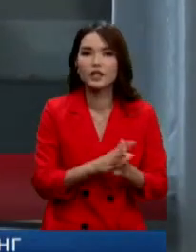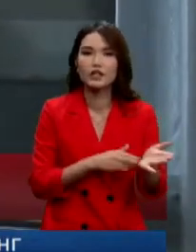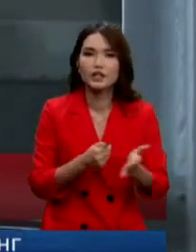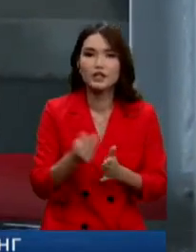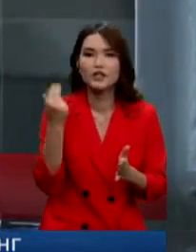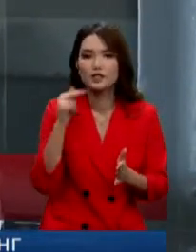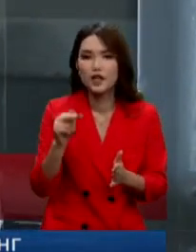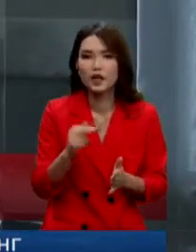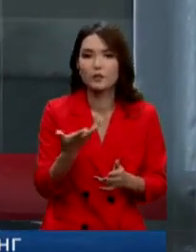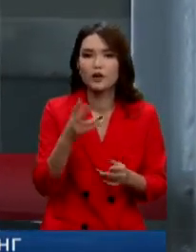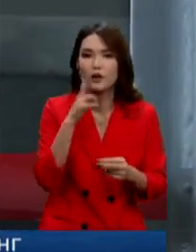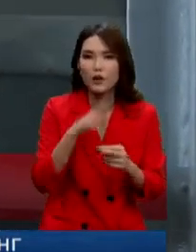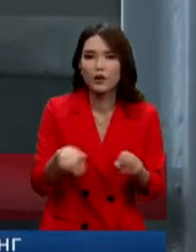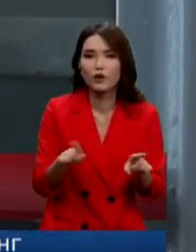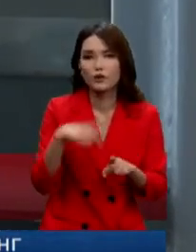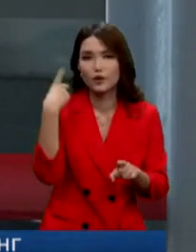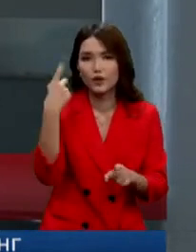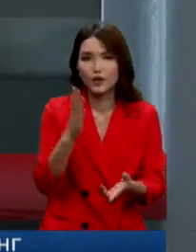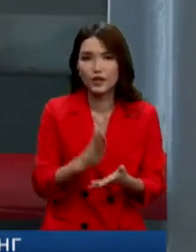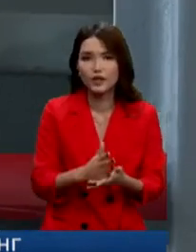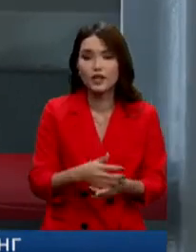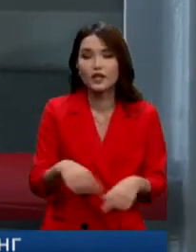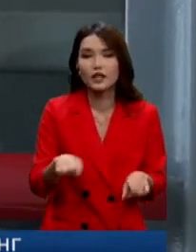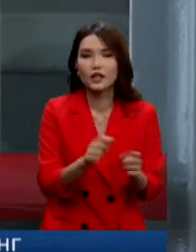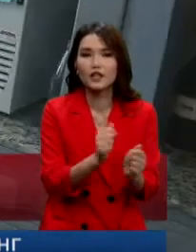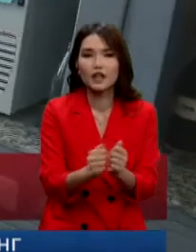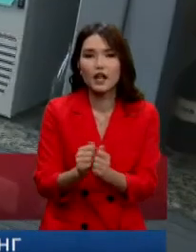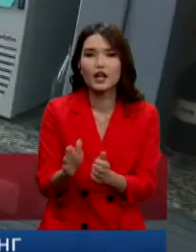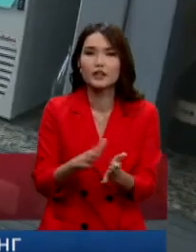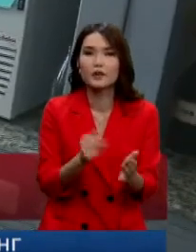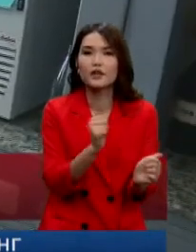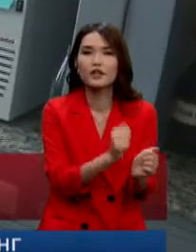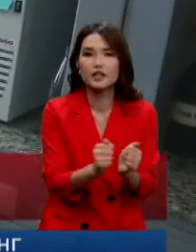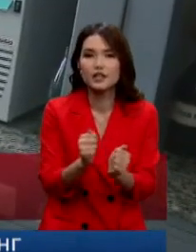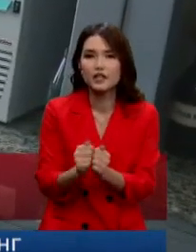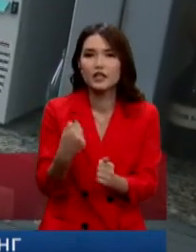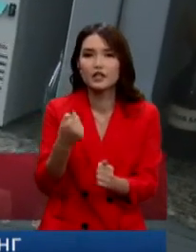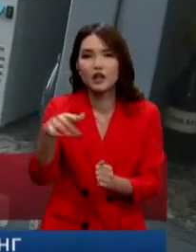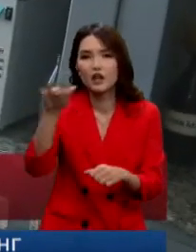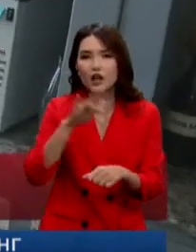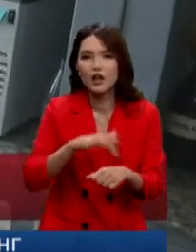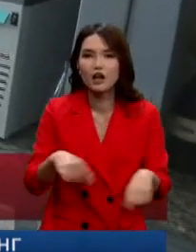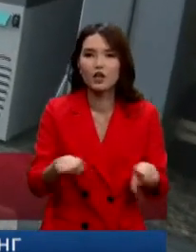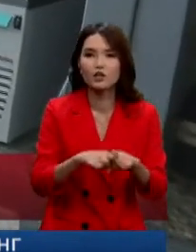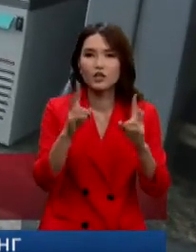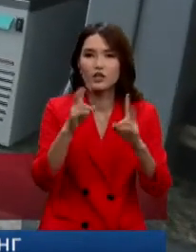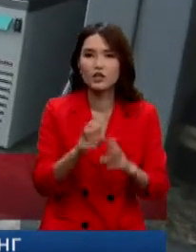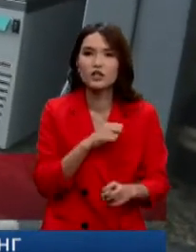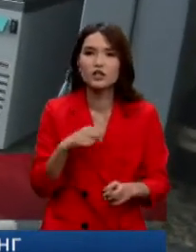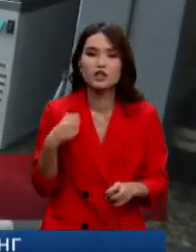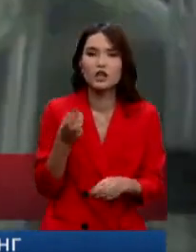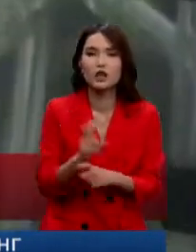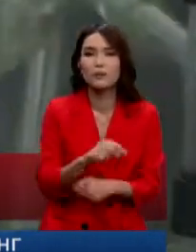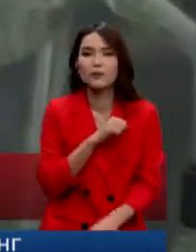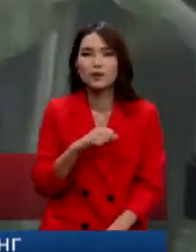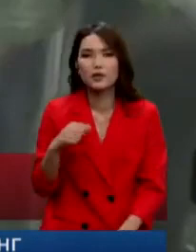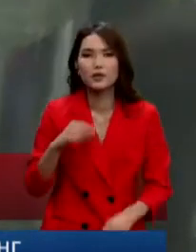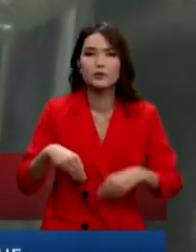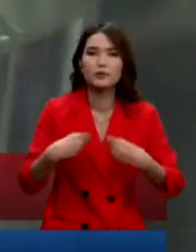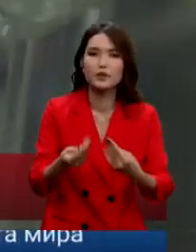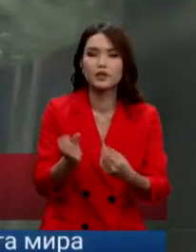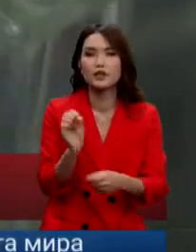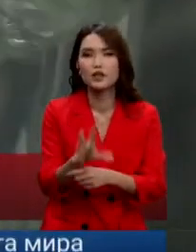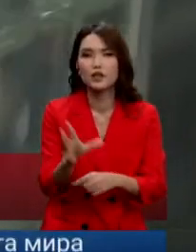сапасын жоғалтатынын да ескереді екен. Айтпақшы, күмәнданған кез келген клиент қалауы бойынша зертханаға келіп тексеріске қатыса алады.